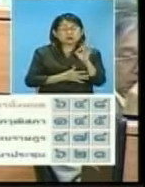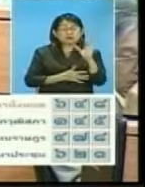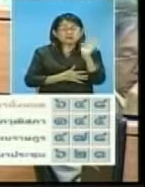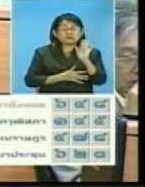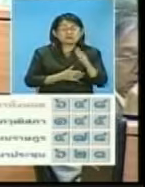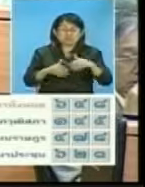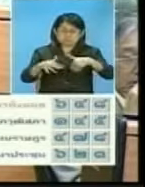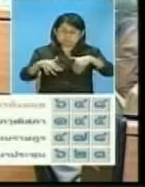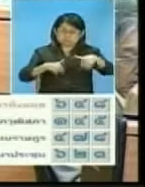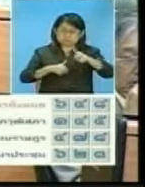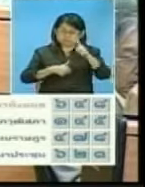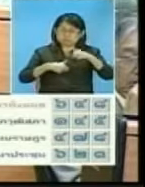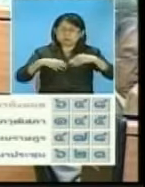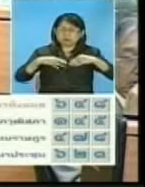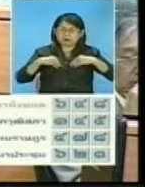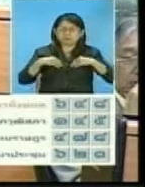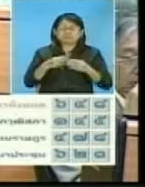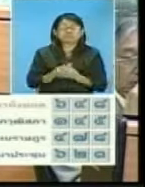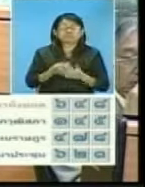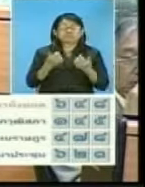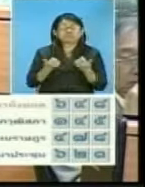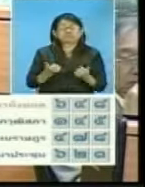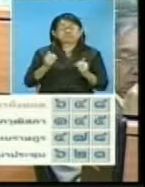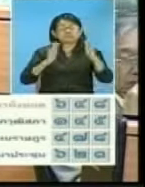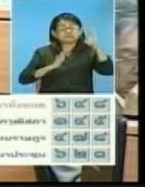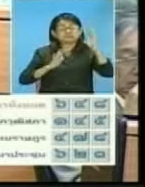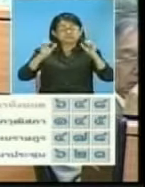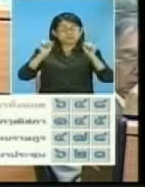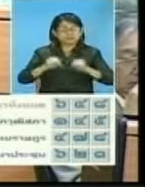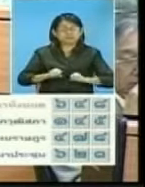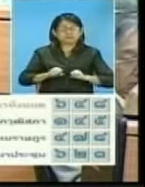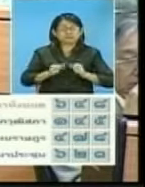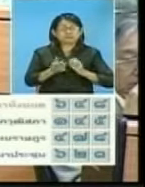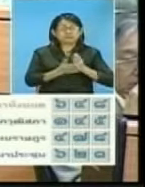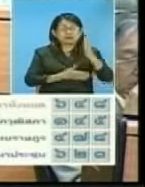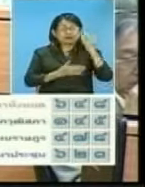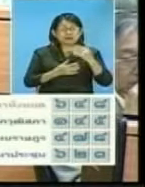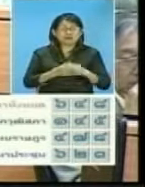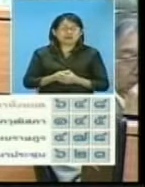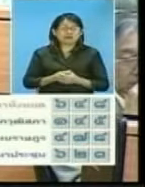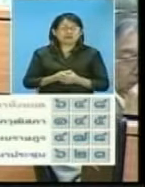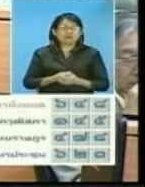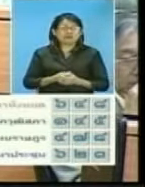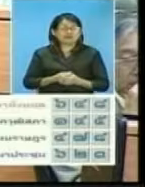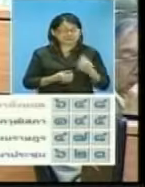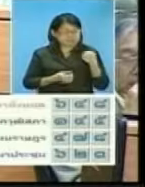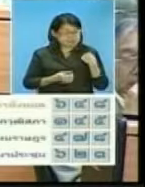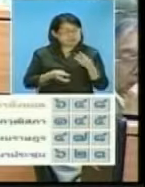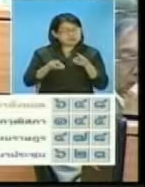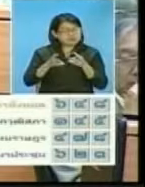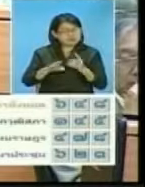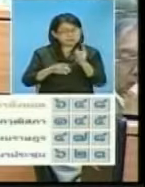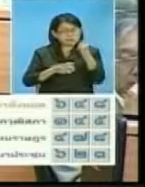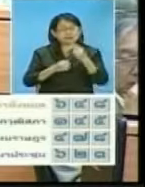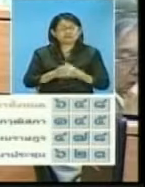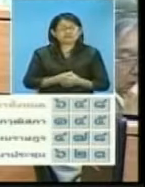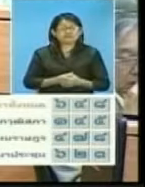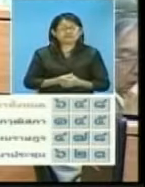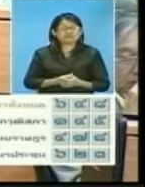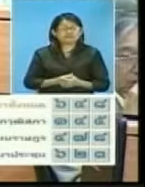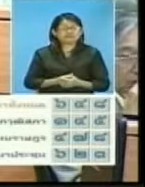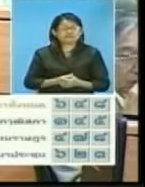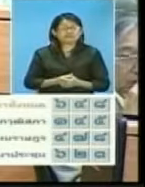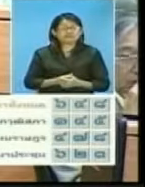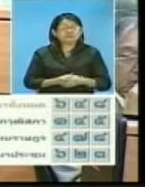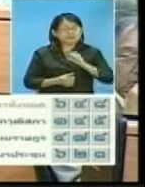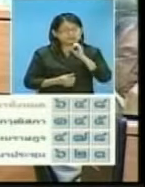กิดการยอมรับแต่เมื่อพ้นการลงมตินั้นไปแล้วก็มีอีกช่องทางหนึ่งในท่านประธานก็คือการที่